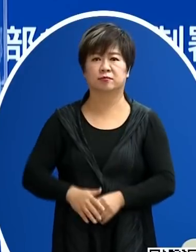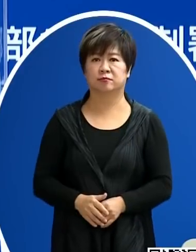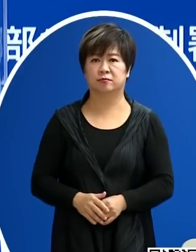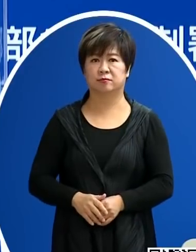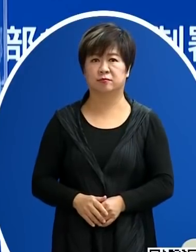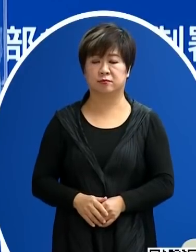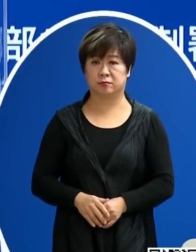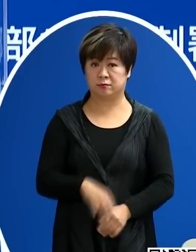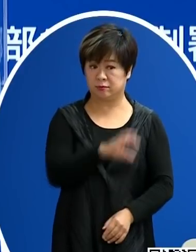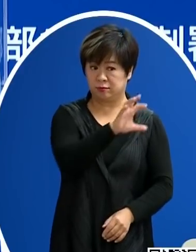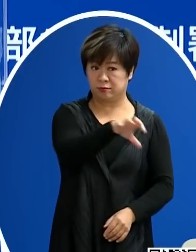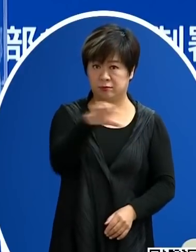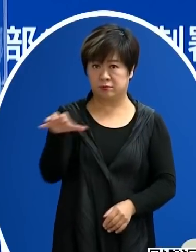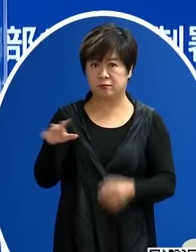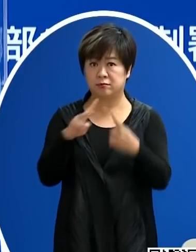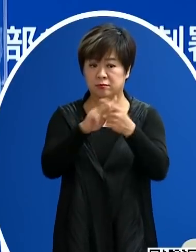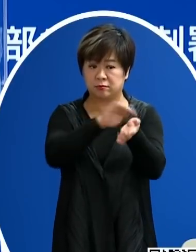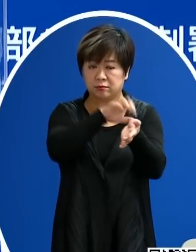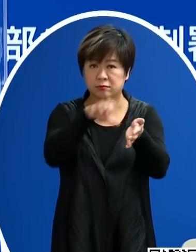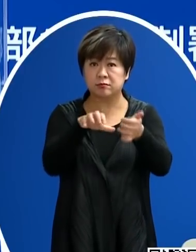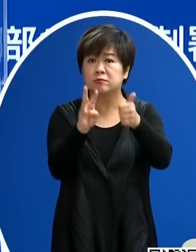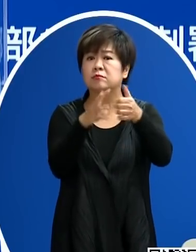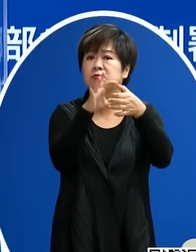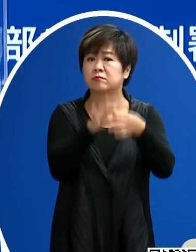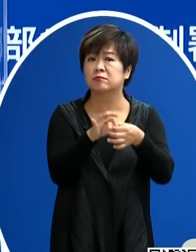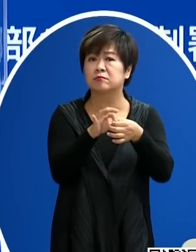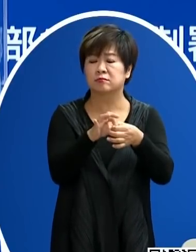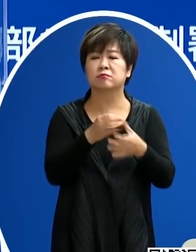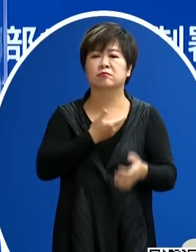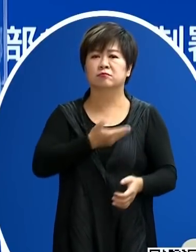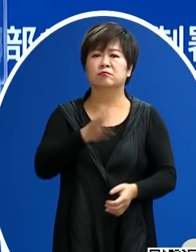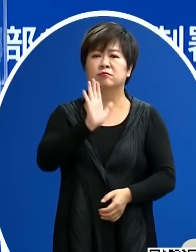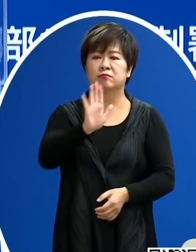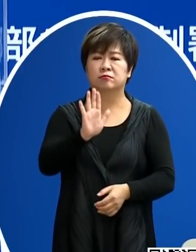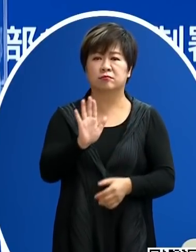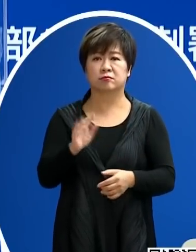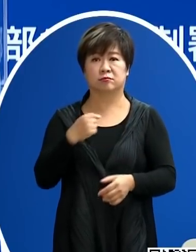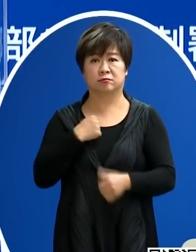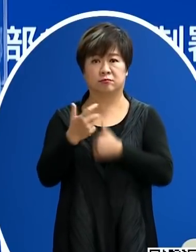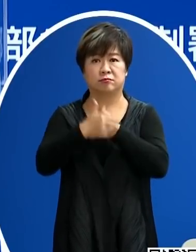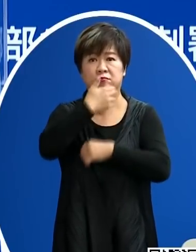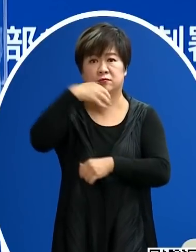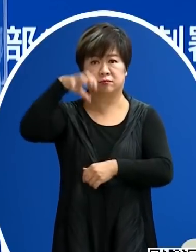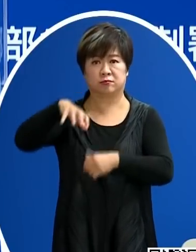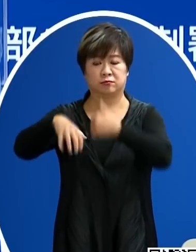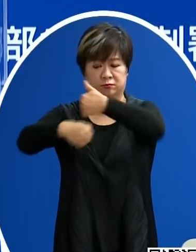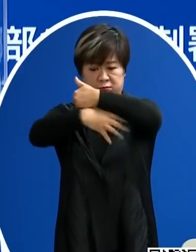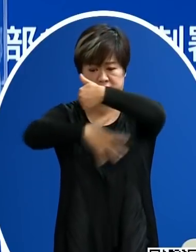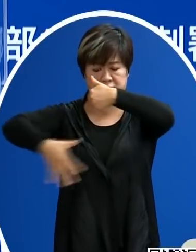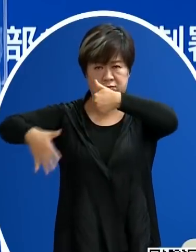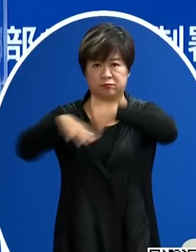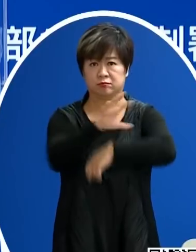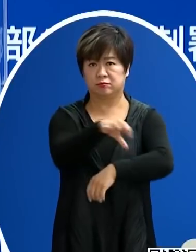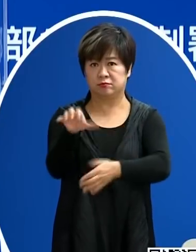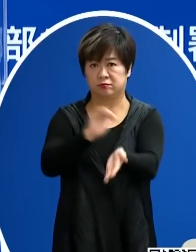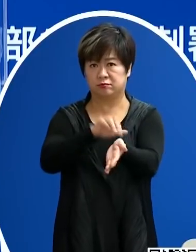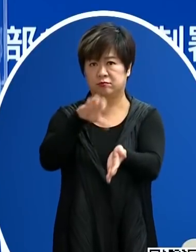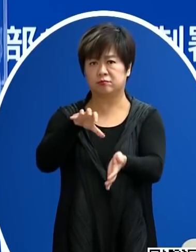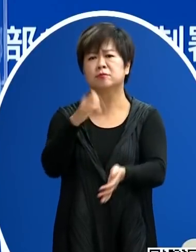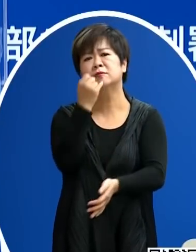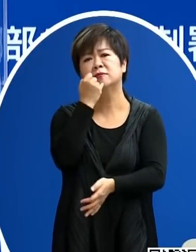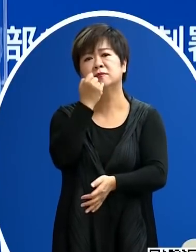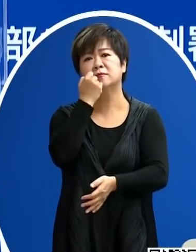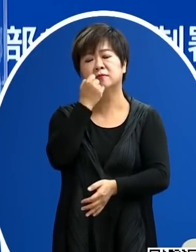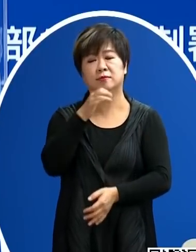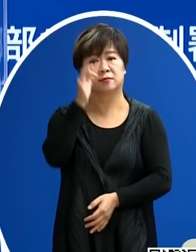面有些地方的诊所有开放，那至少在布利医院哈，所有的布利医院都有开放可以打，